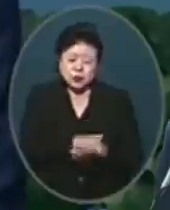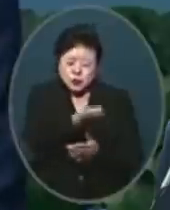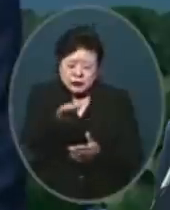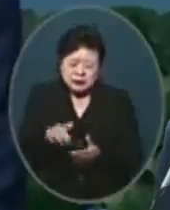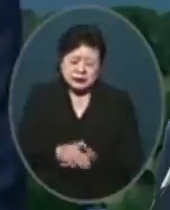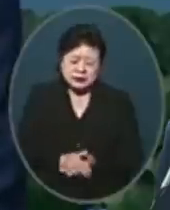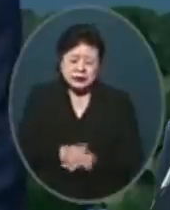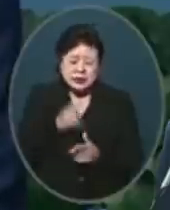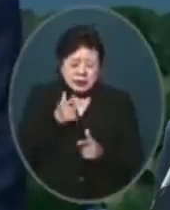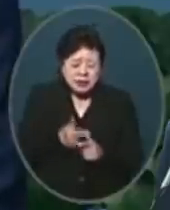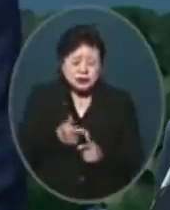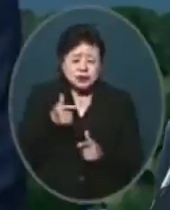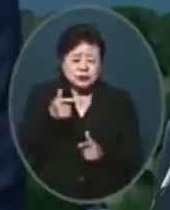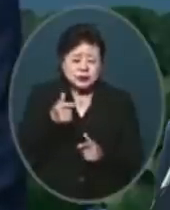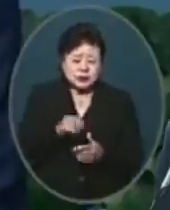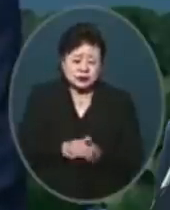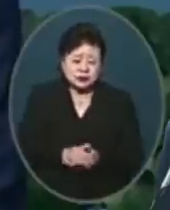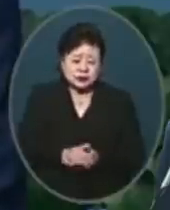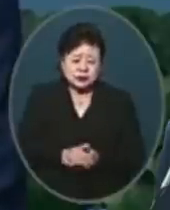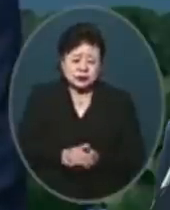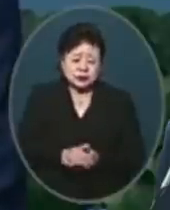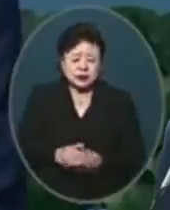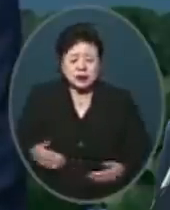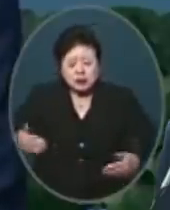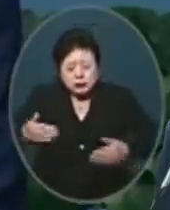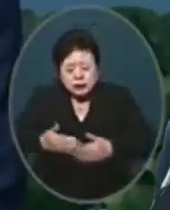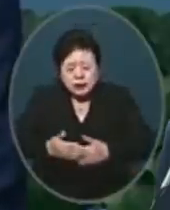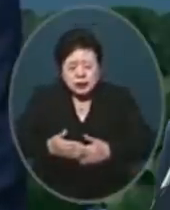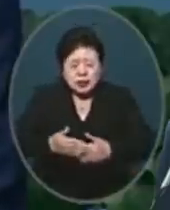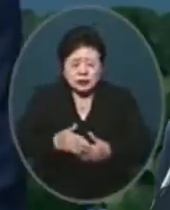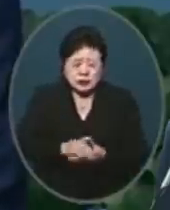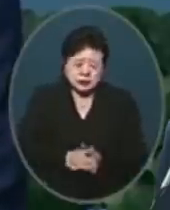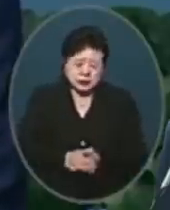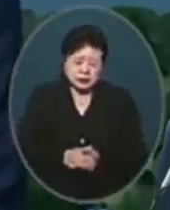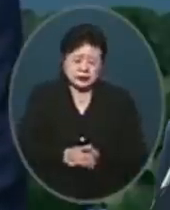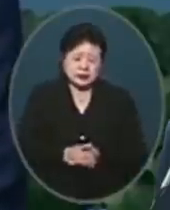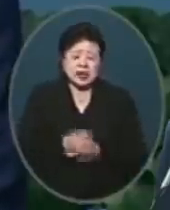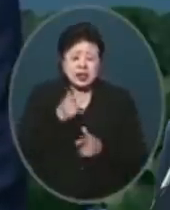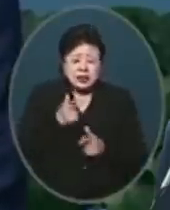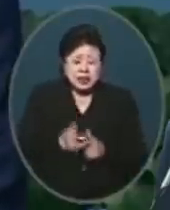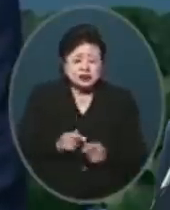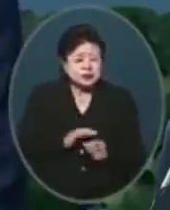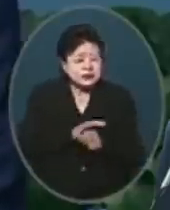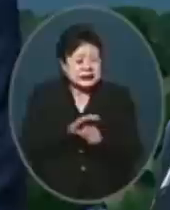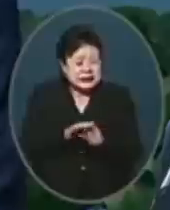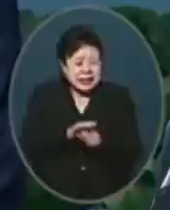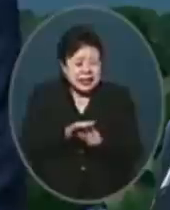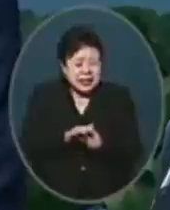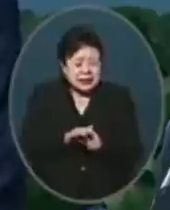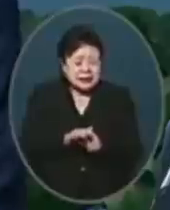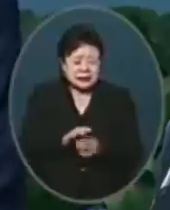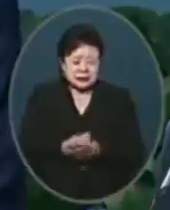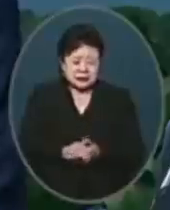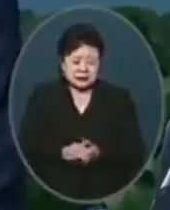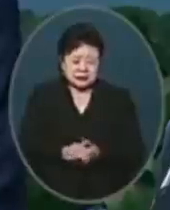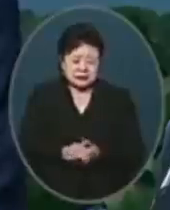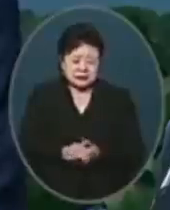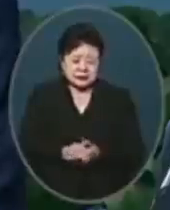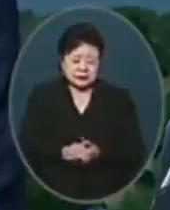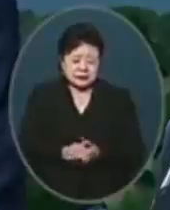우리는 예수님을 부둥켜 안고 있으면 예수님을 사랑하는 하나님께서